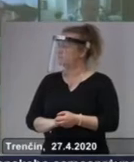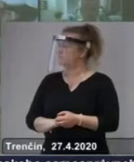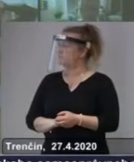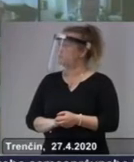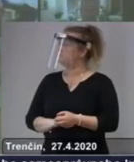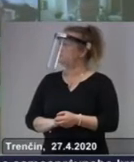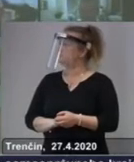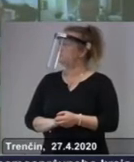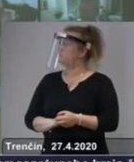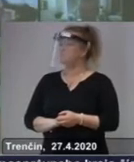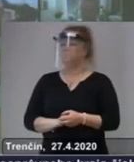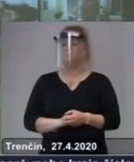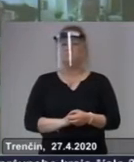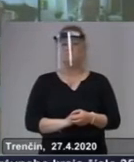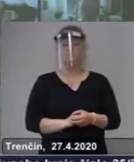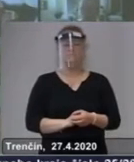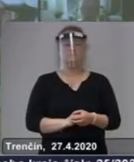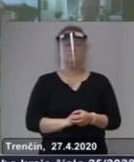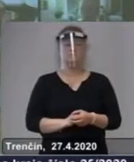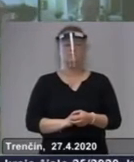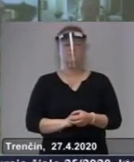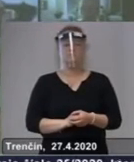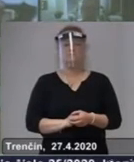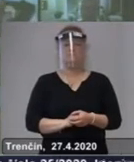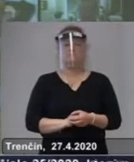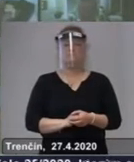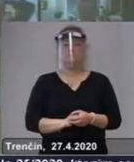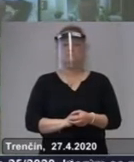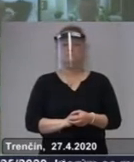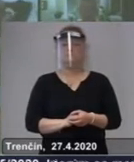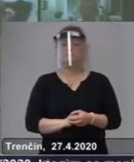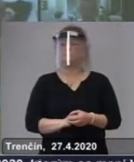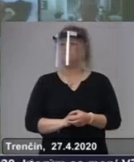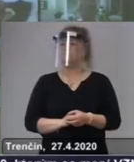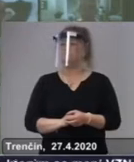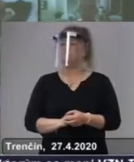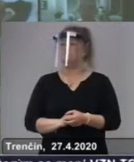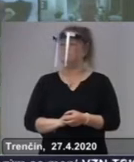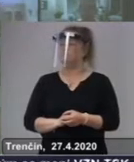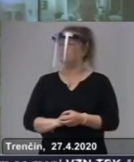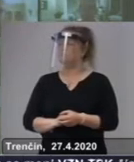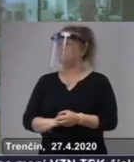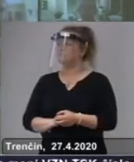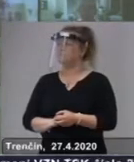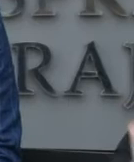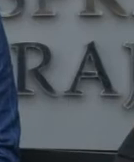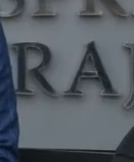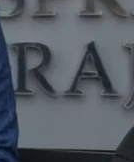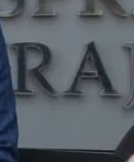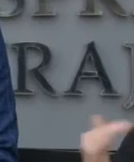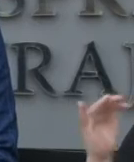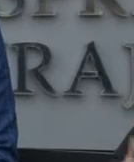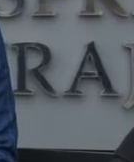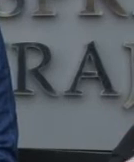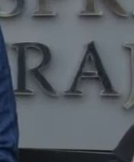47 poslancov zastupiteľstva Trenčanského samozprávneho kraja sa tohto zastupiteľstva zúčastnilo až 45 poslancov. Čiže